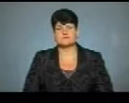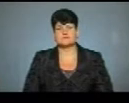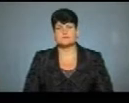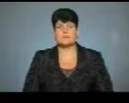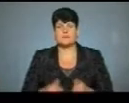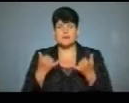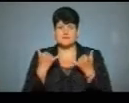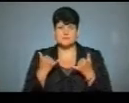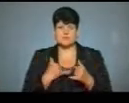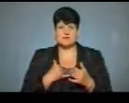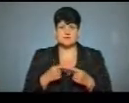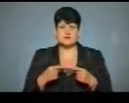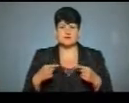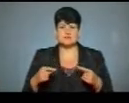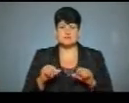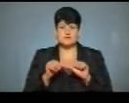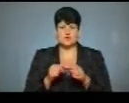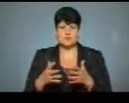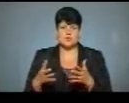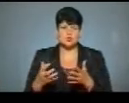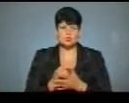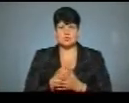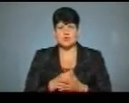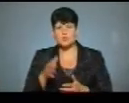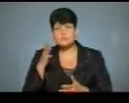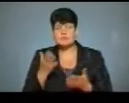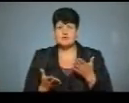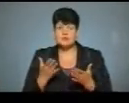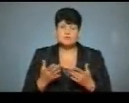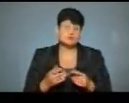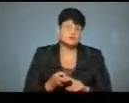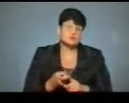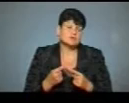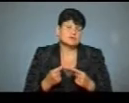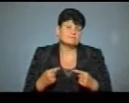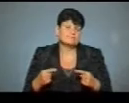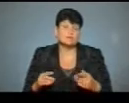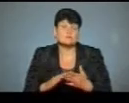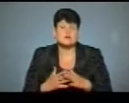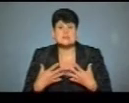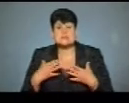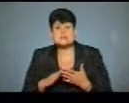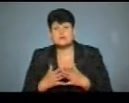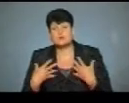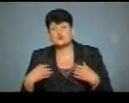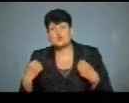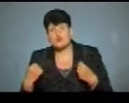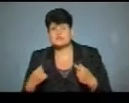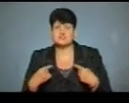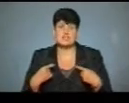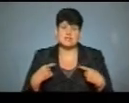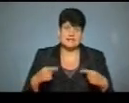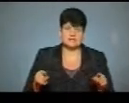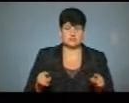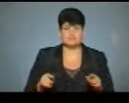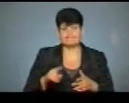Зараз у нас є різні форми здобуття освіти. І якщо в силу певних обставин, чи це за станом здоров'я, чи це в силу інших